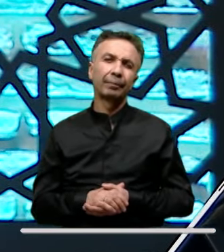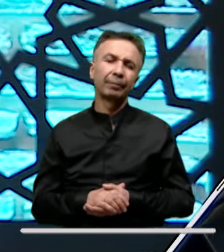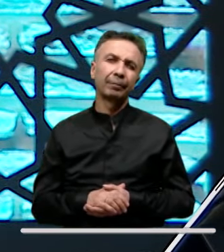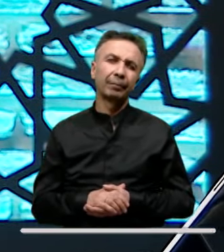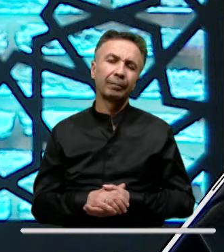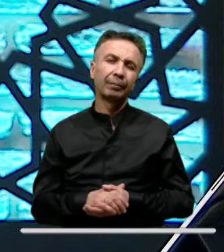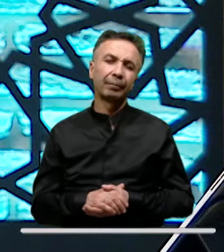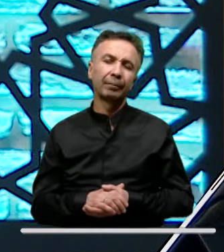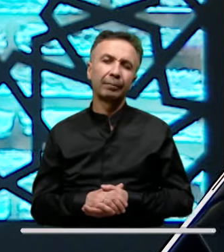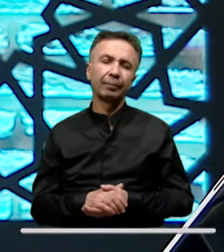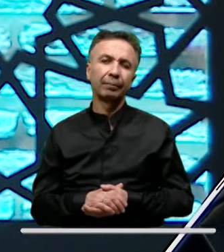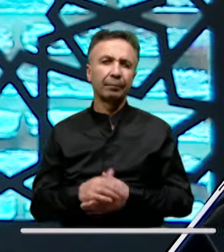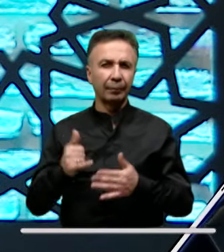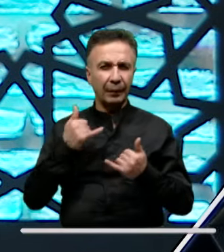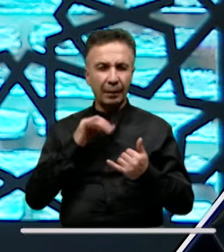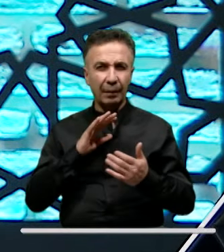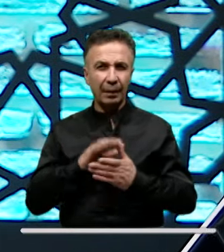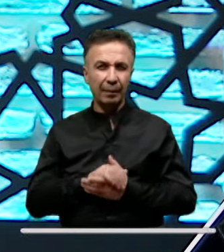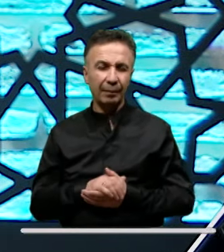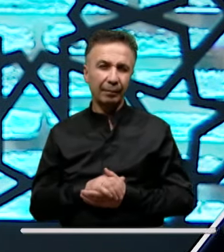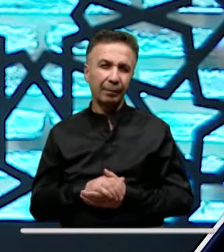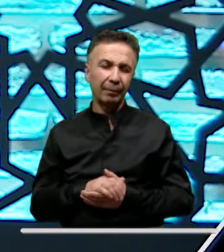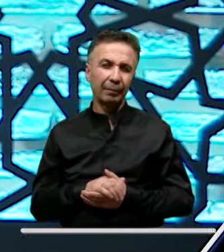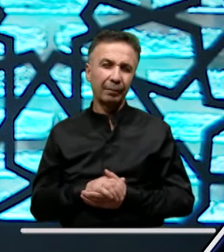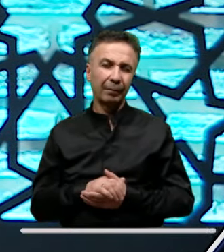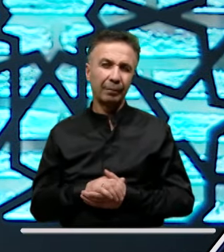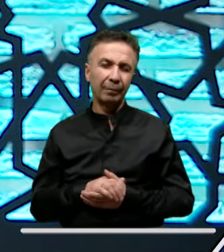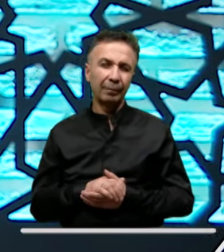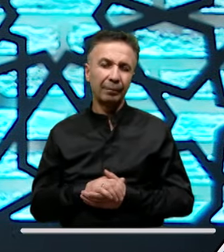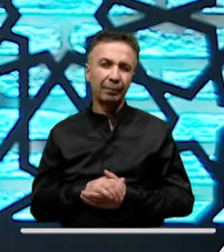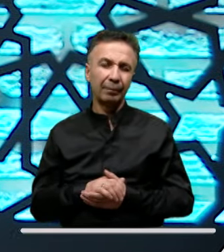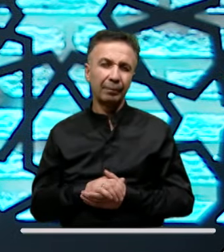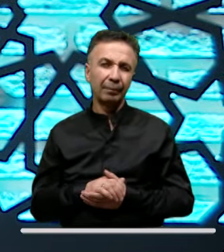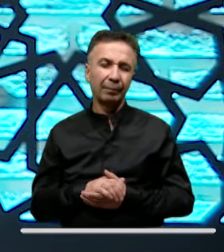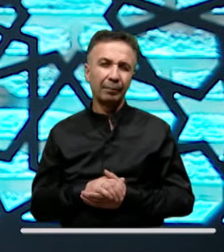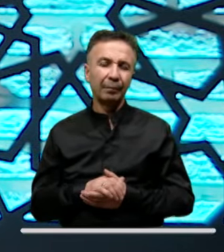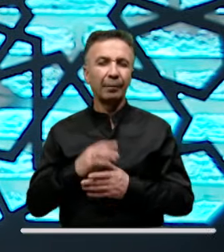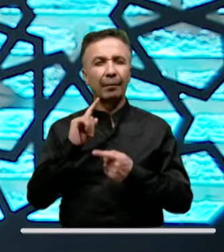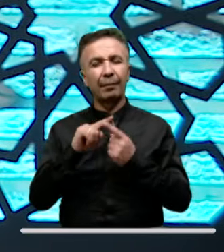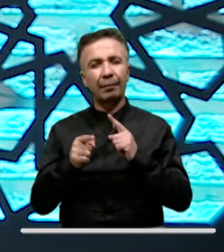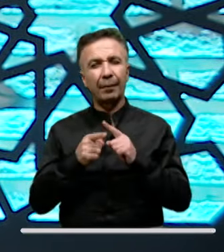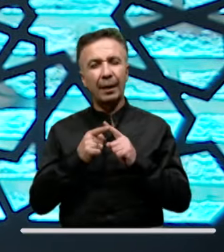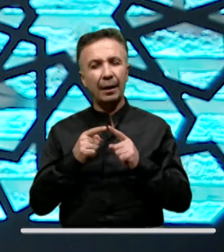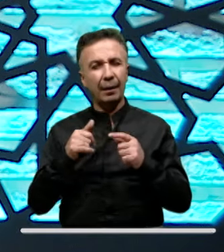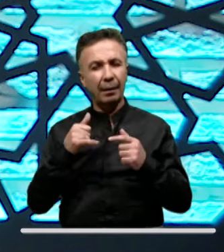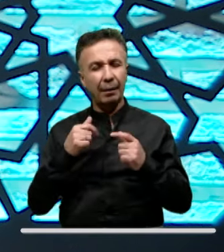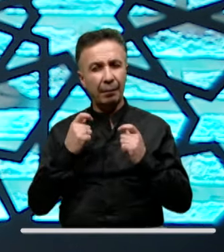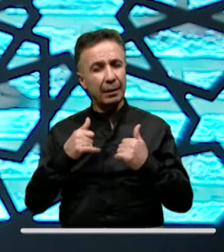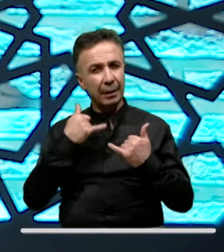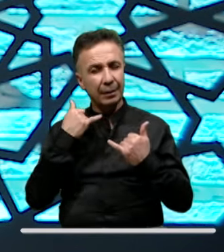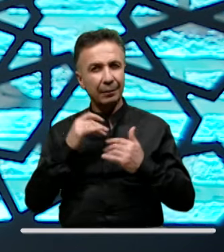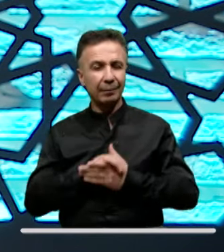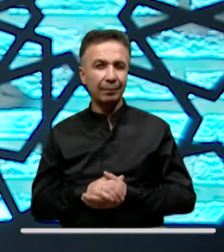size. Bir telefonumuz daha var. Bu telefonu da alalım. Yani şimdi Beypazarı'ndan bir telefonumuz var. Beypazarı